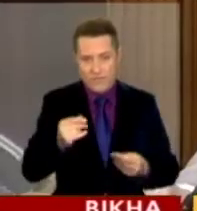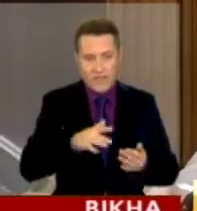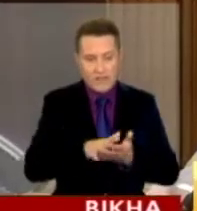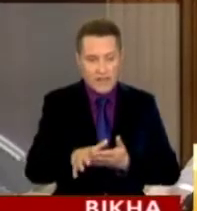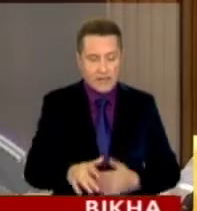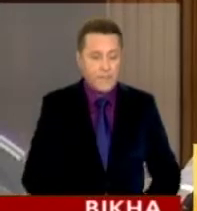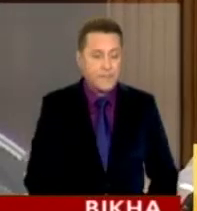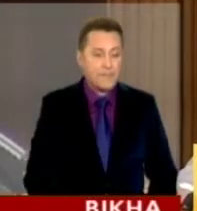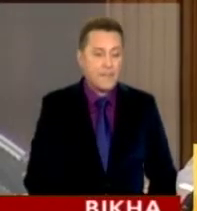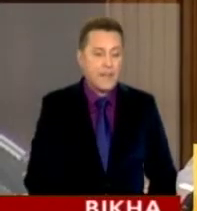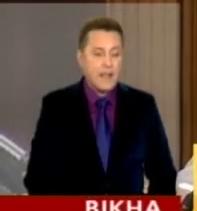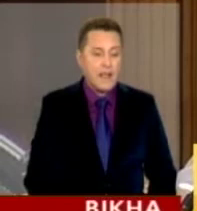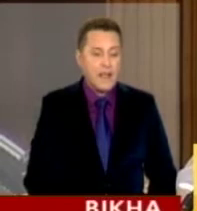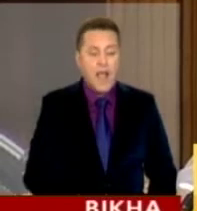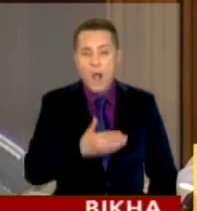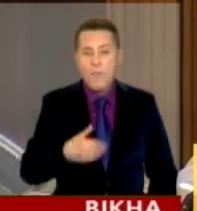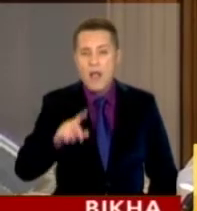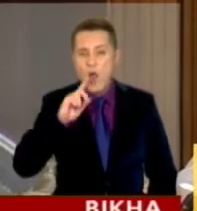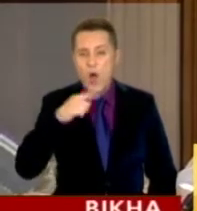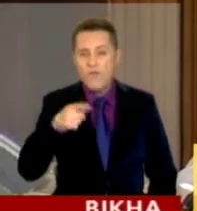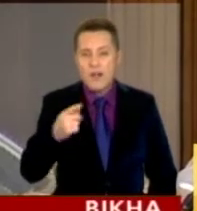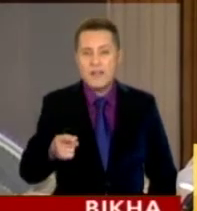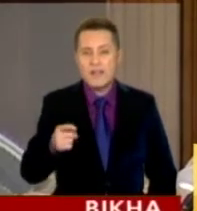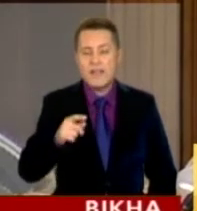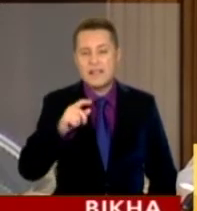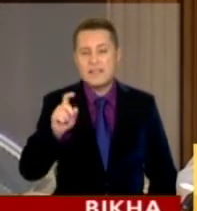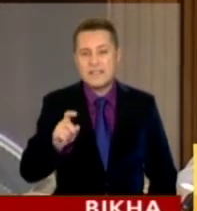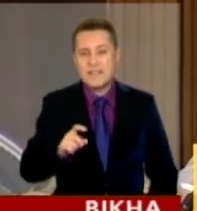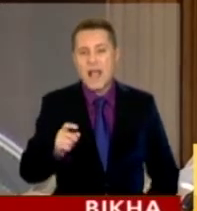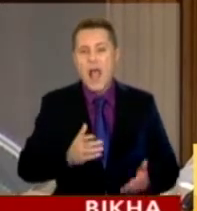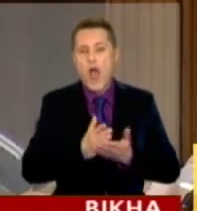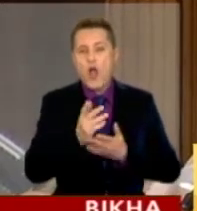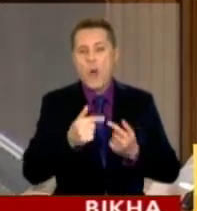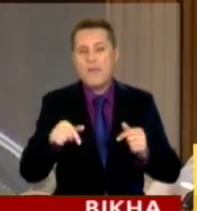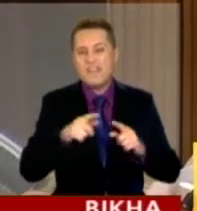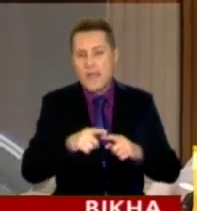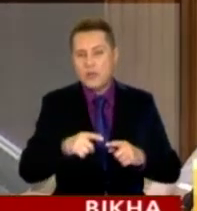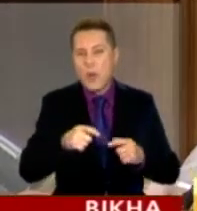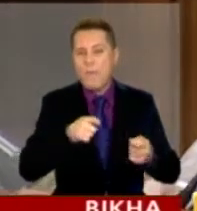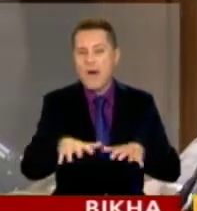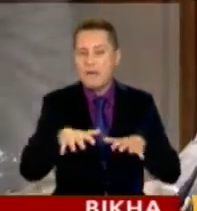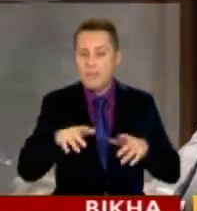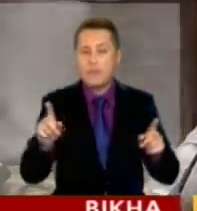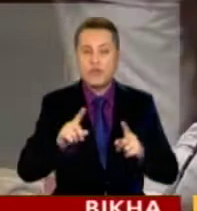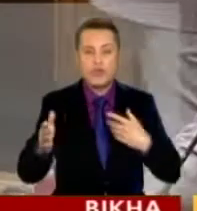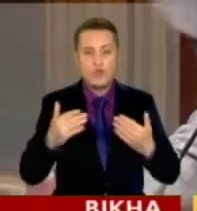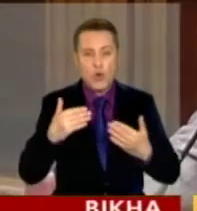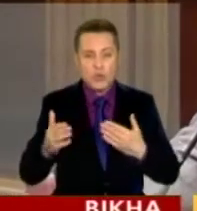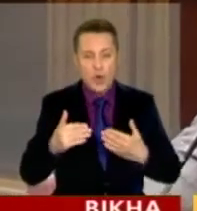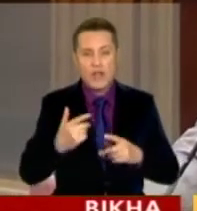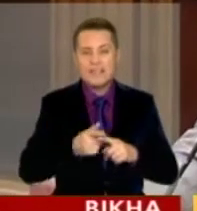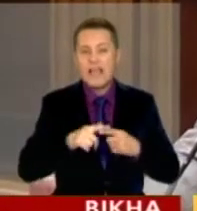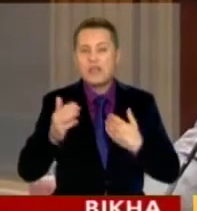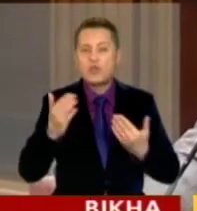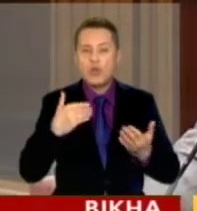Окрім того, ми говорили з профільним комітетом парламенту щодо, все ж таки, це